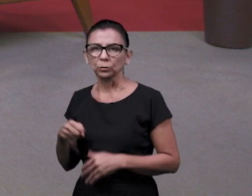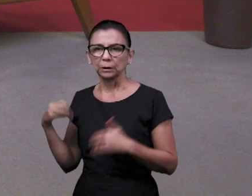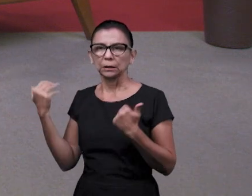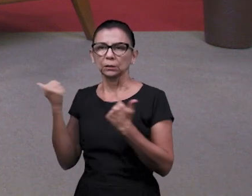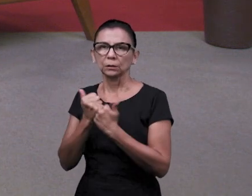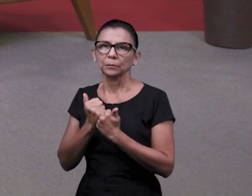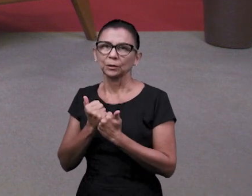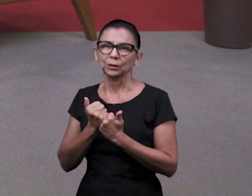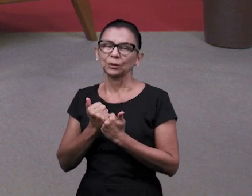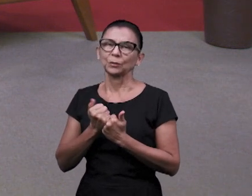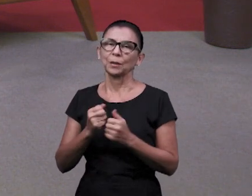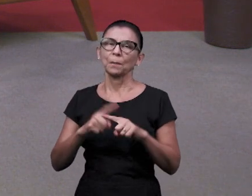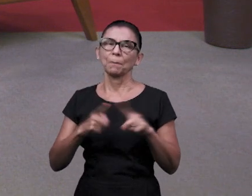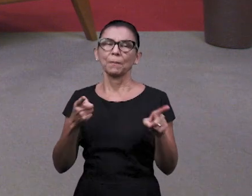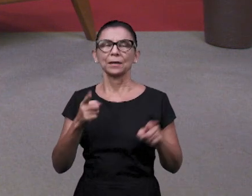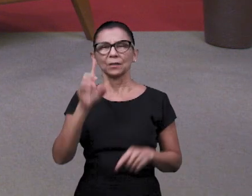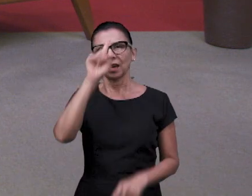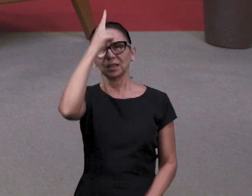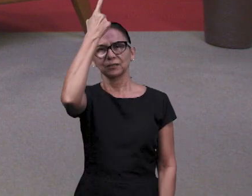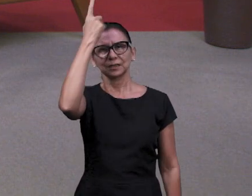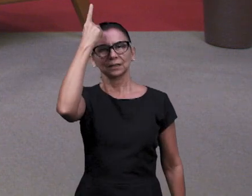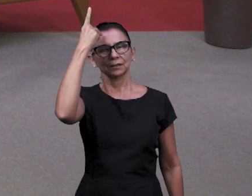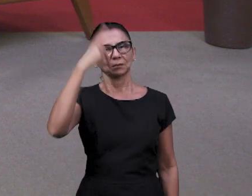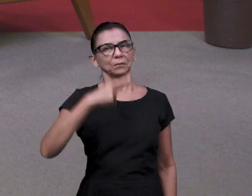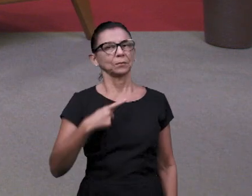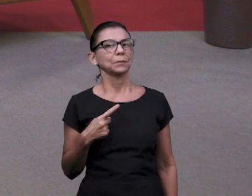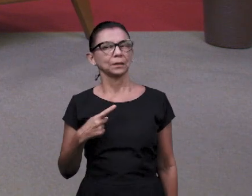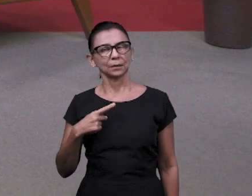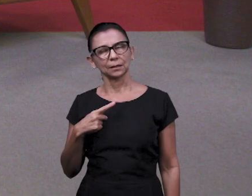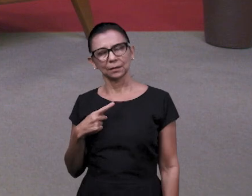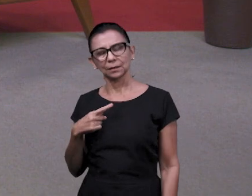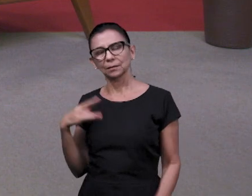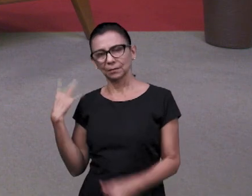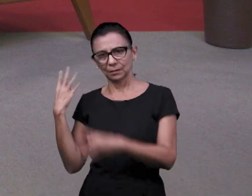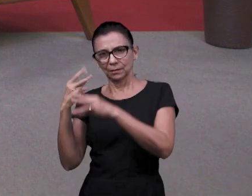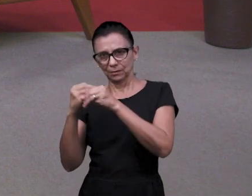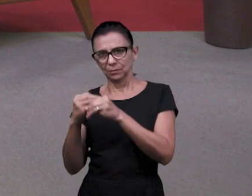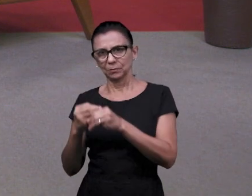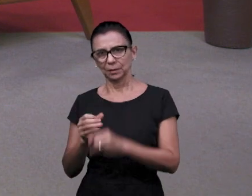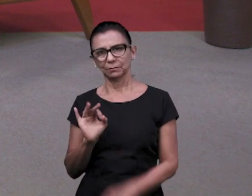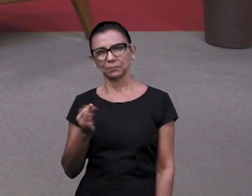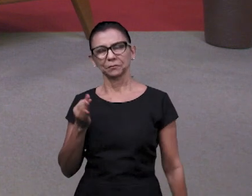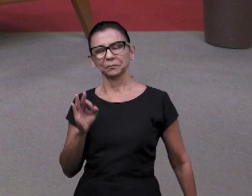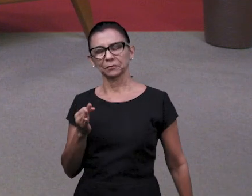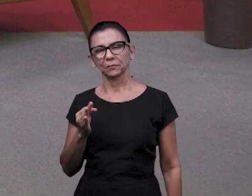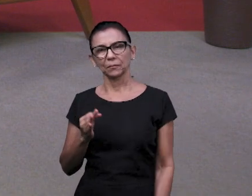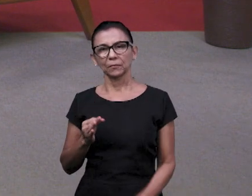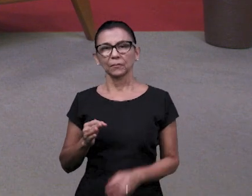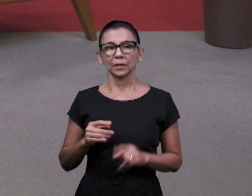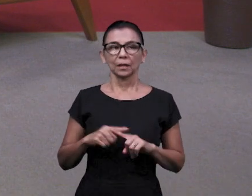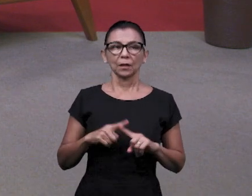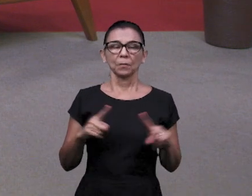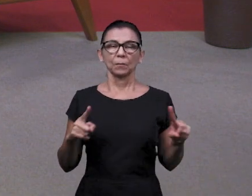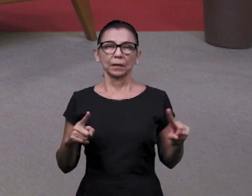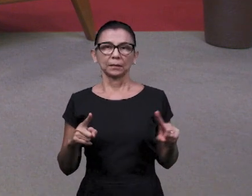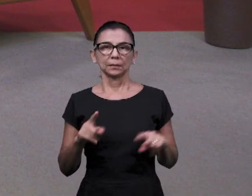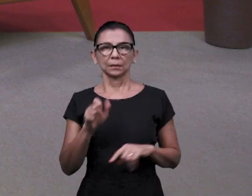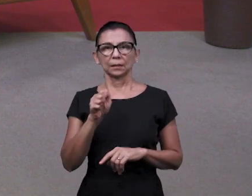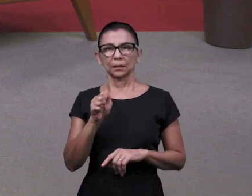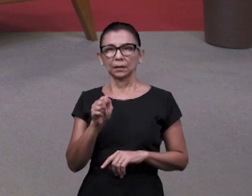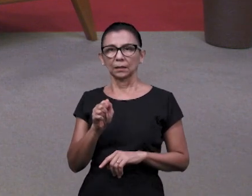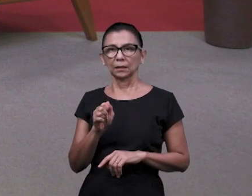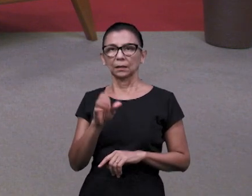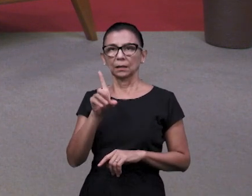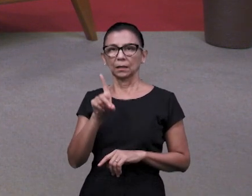pas ce qui est le projet de Dieu. Nous pouvons résumer comme ça. Exactement. Mais Adonijah